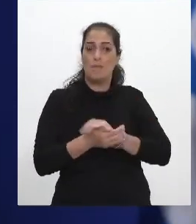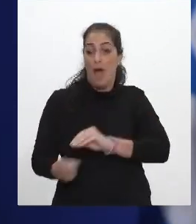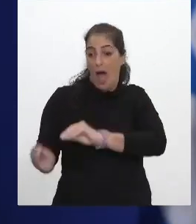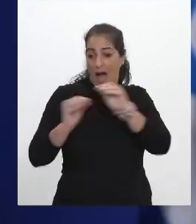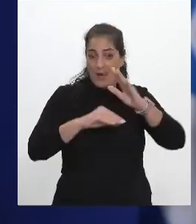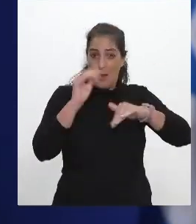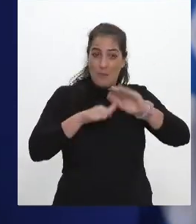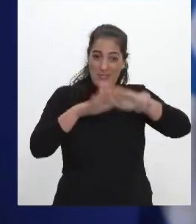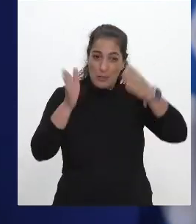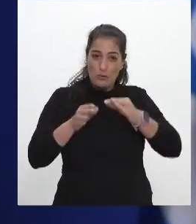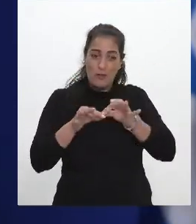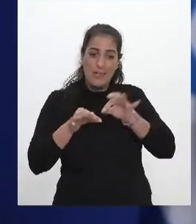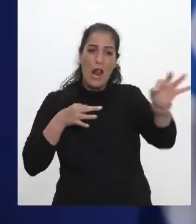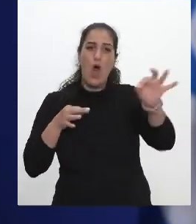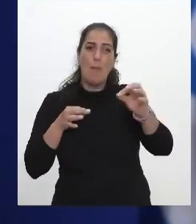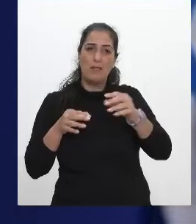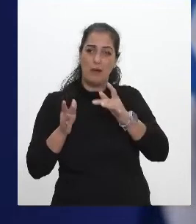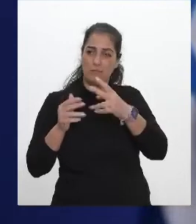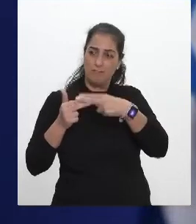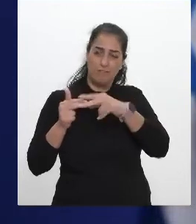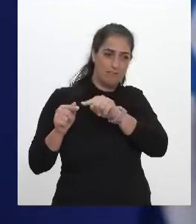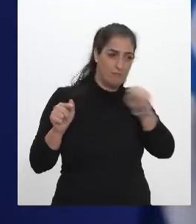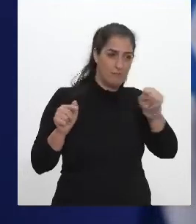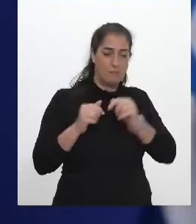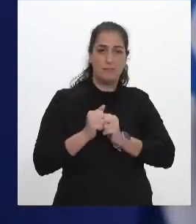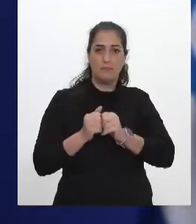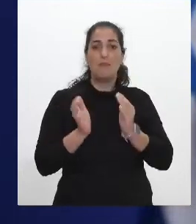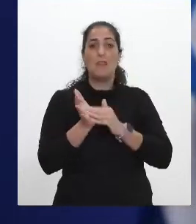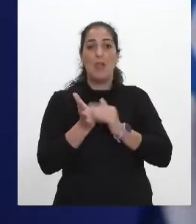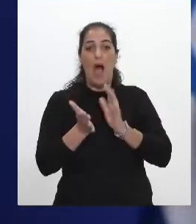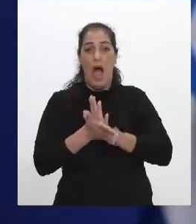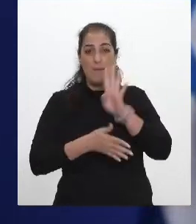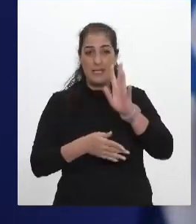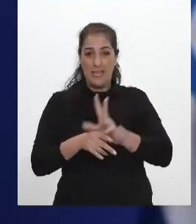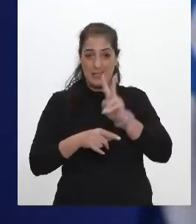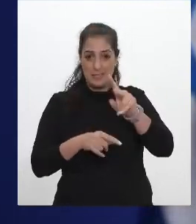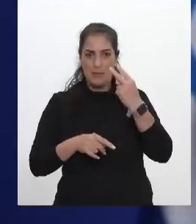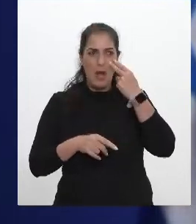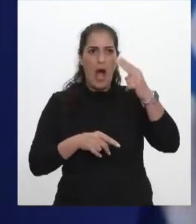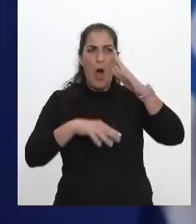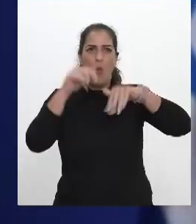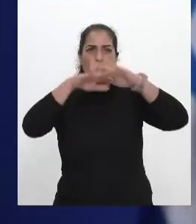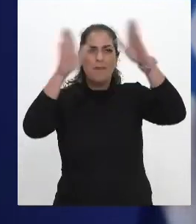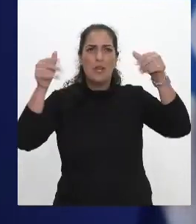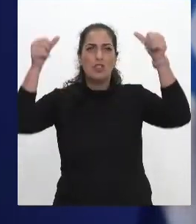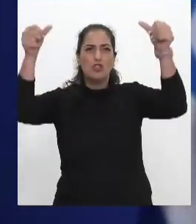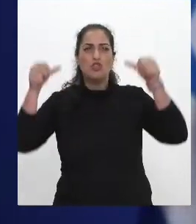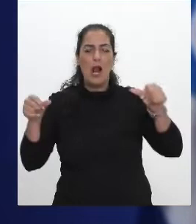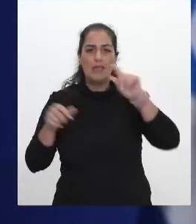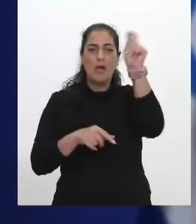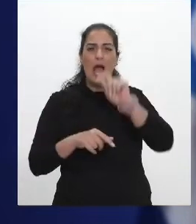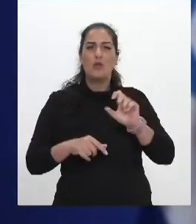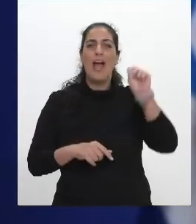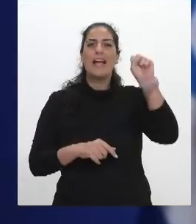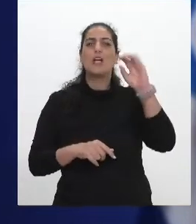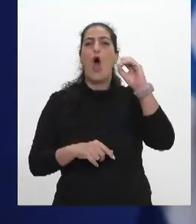במרחק קילומטר משם ב-14 לדצמבר זו על המבנה שלטים ועליהם הכיתוב sos